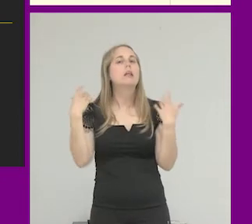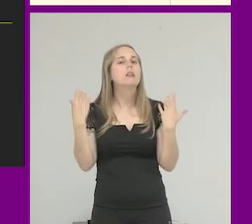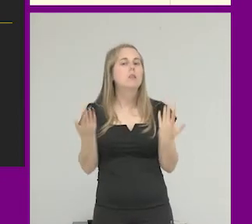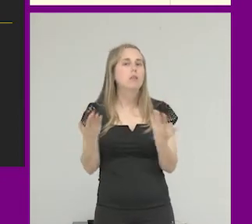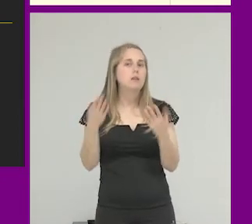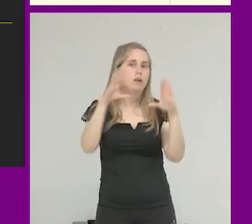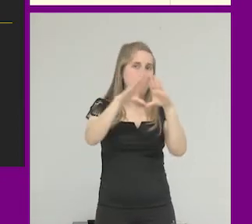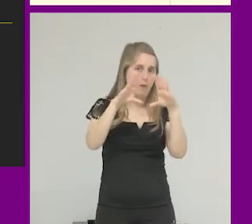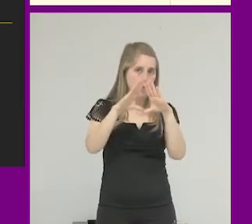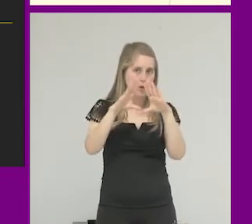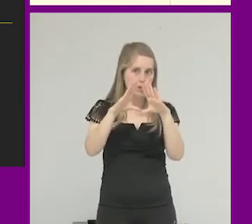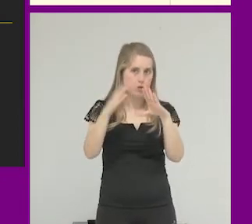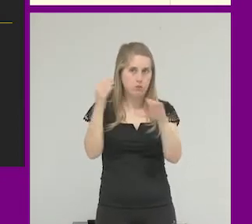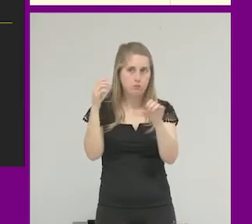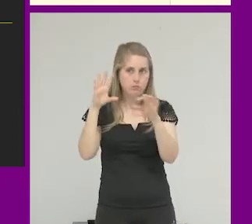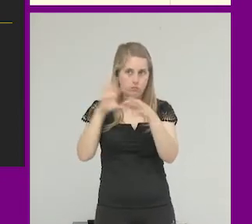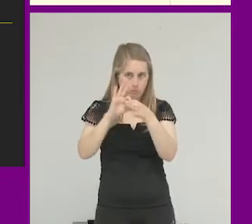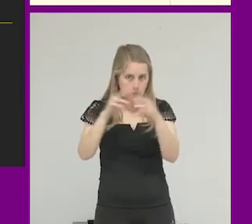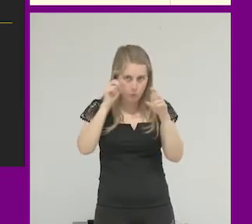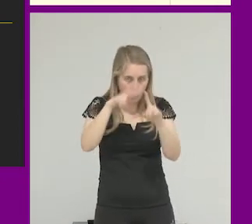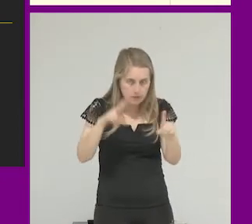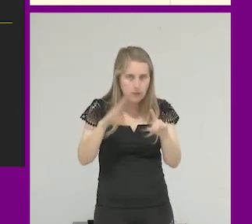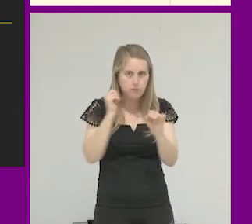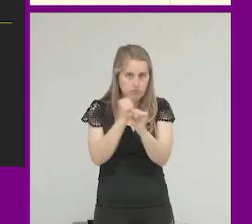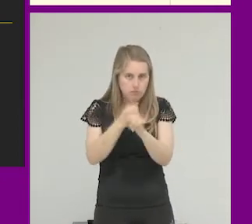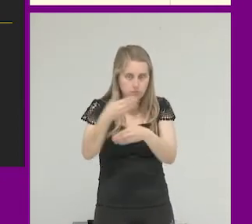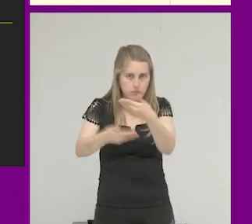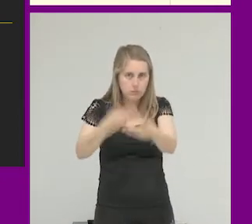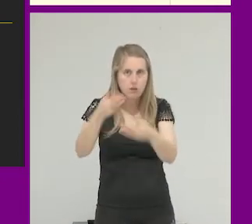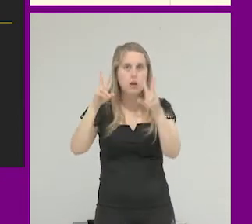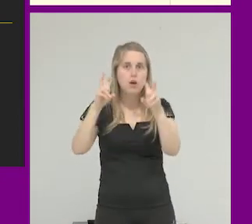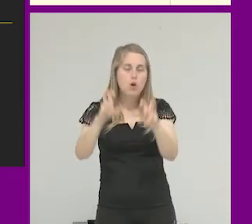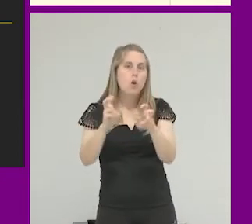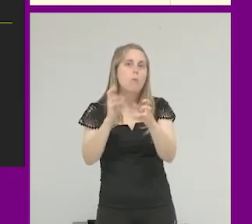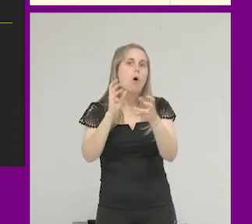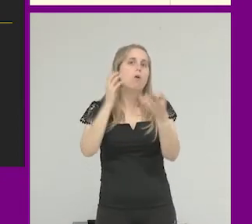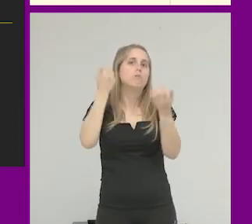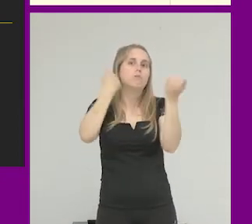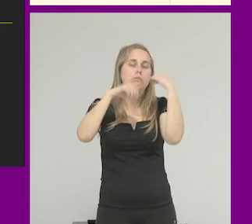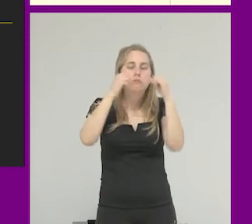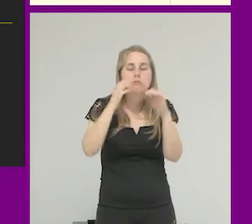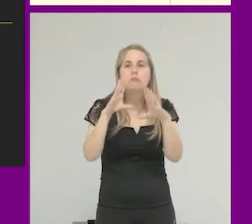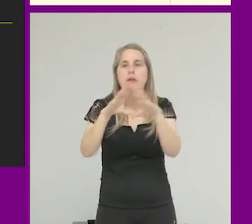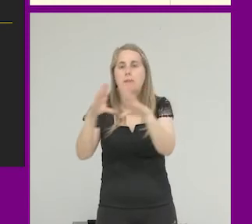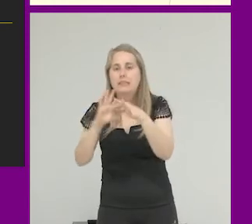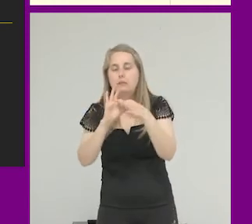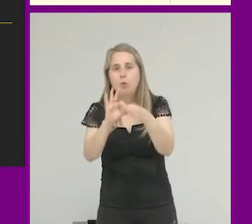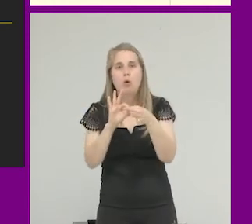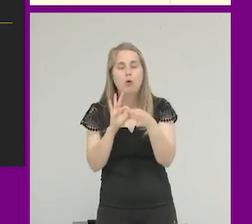bai feminismotik egin dela lan hori ikertzeana, ze tratamendua ematen zaion